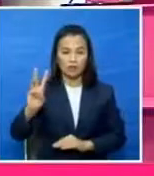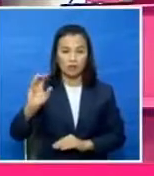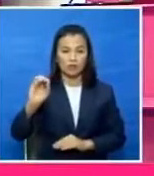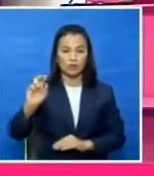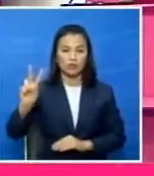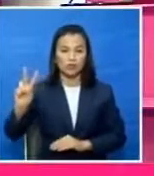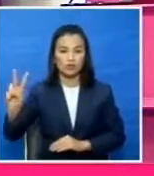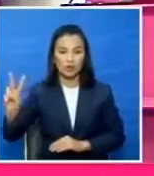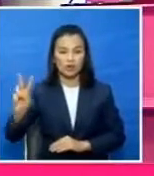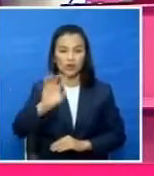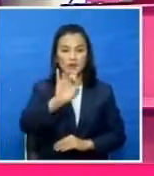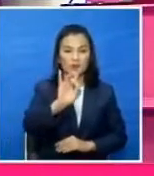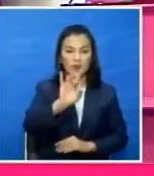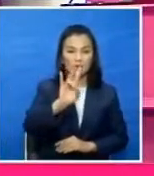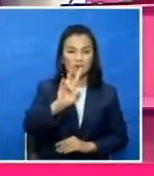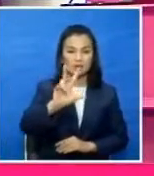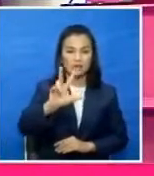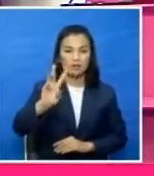8736022